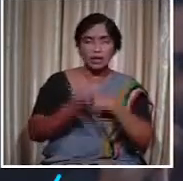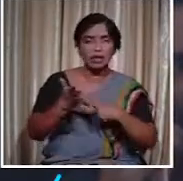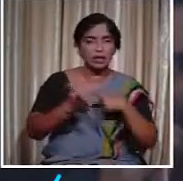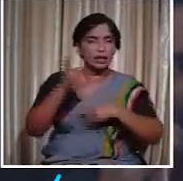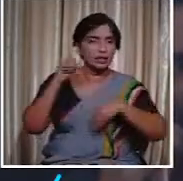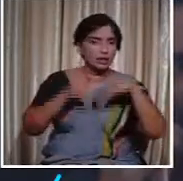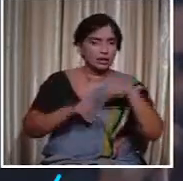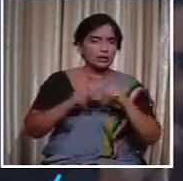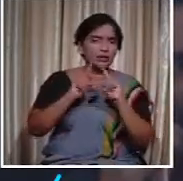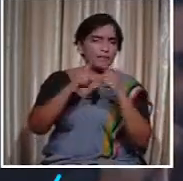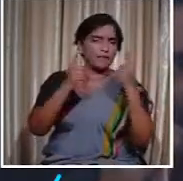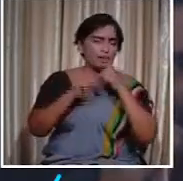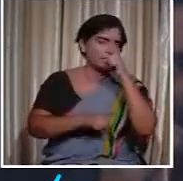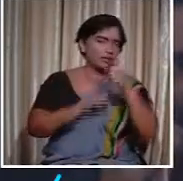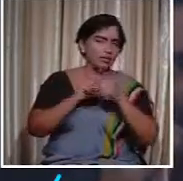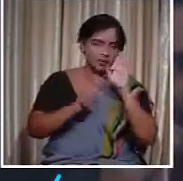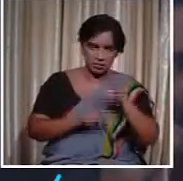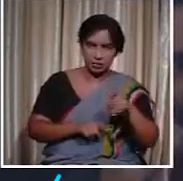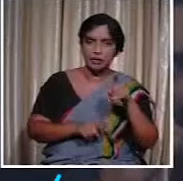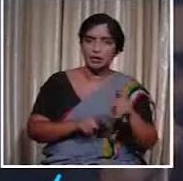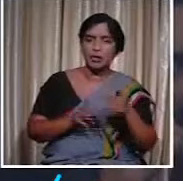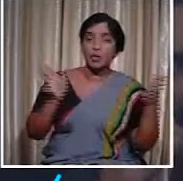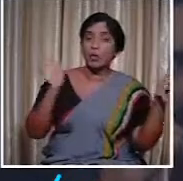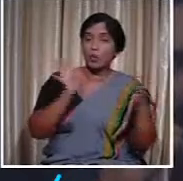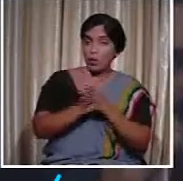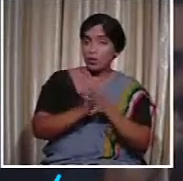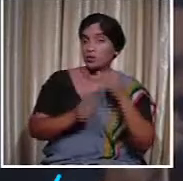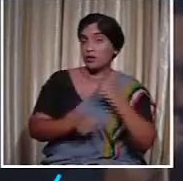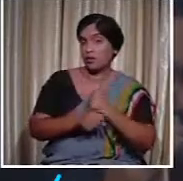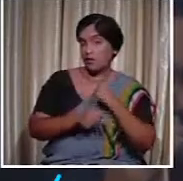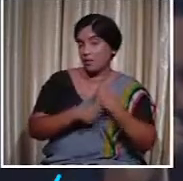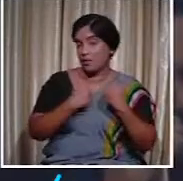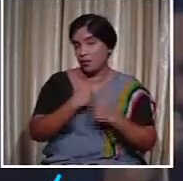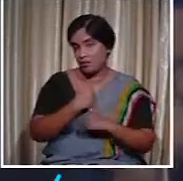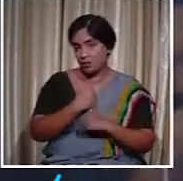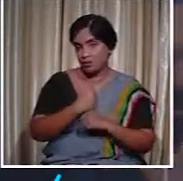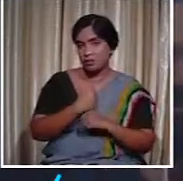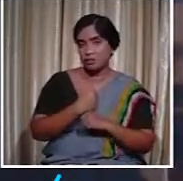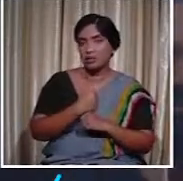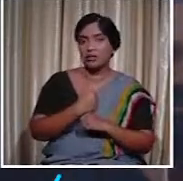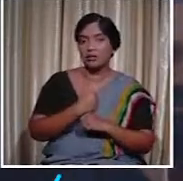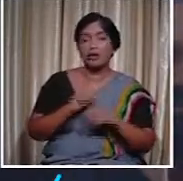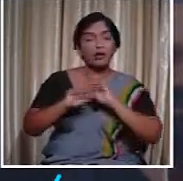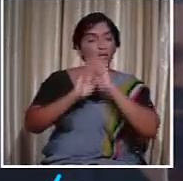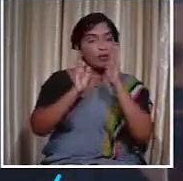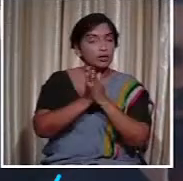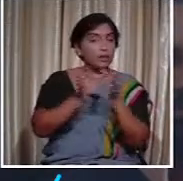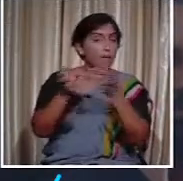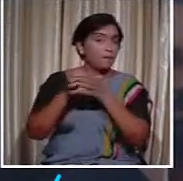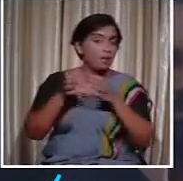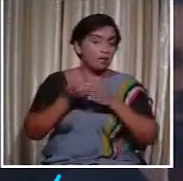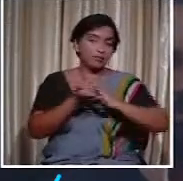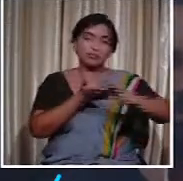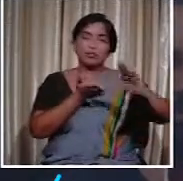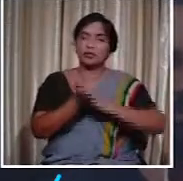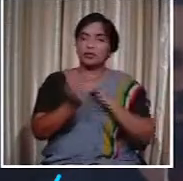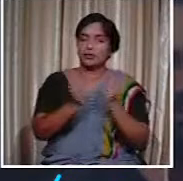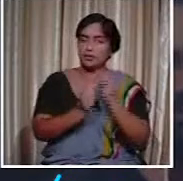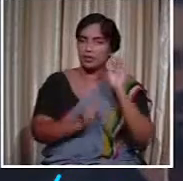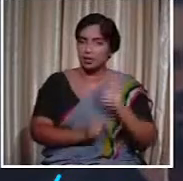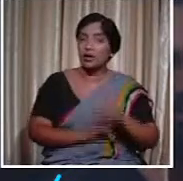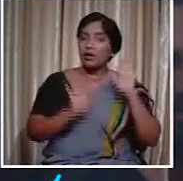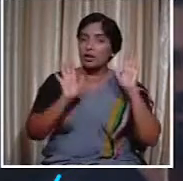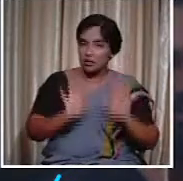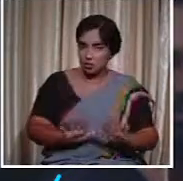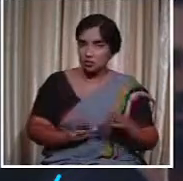දේශපාලනයේ විවිධ කතාවන් තිබ්බා මේ සර්වපාක්ෂික ආණ්ඩු හදන්න ඒ වගේම සියලු පක්ෂවල සහයෝගයෙන් වැඩ කටයුතු කරන්න කියලා.